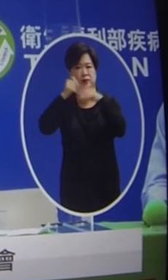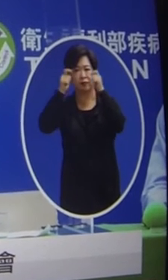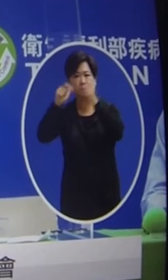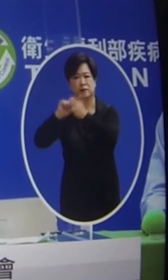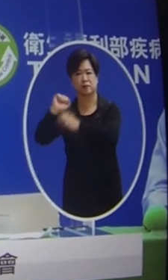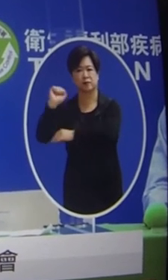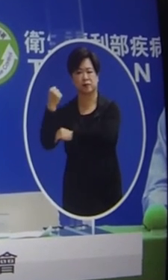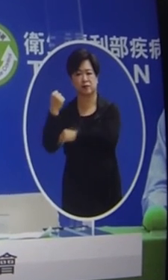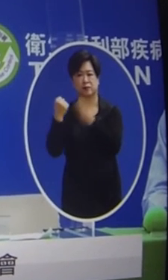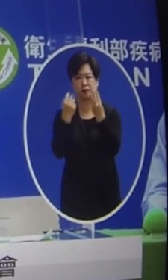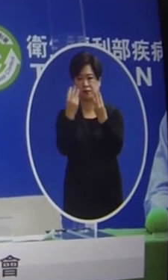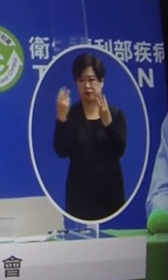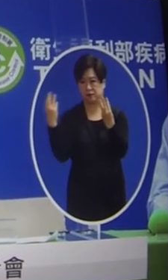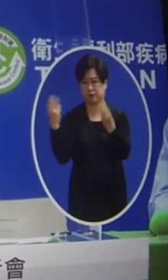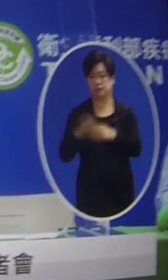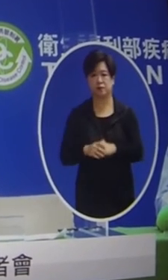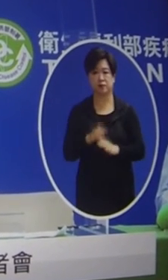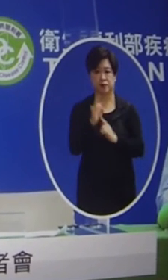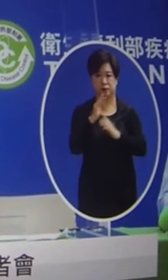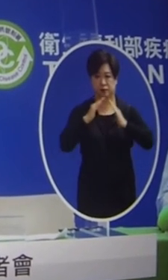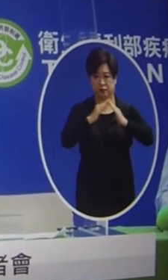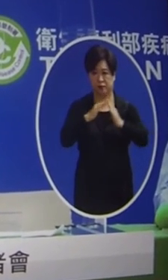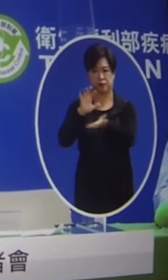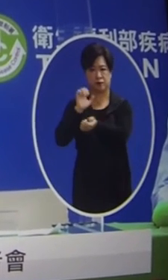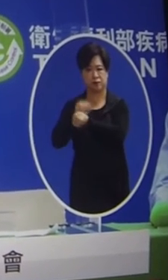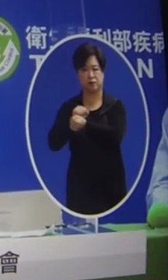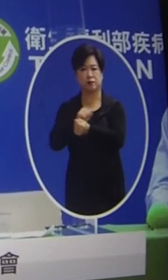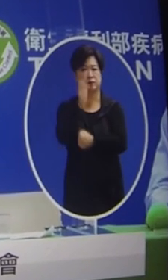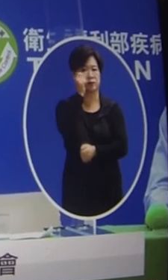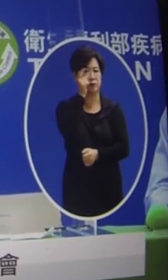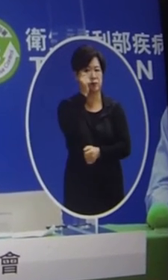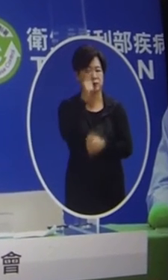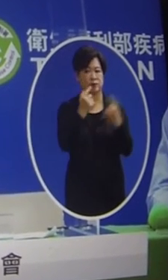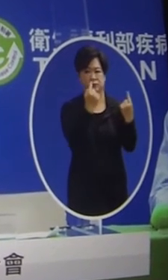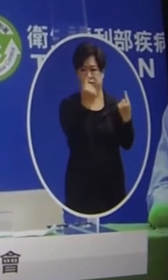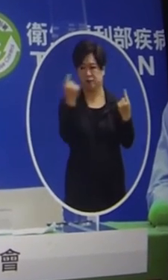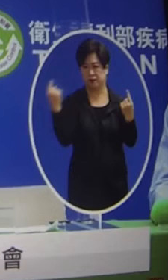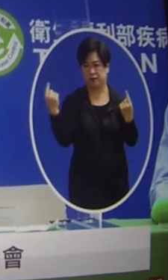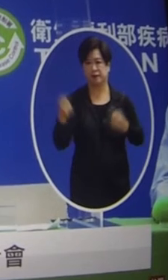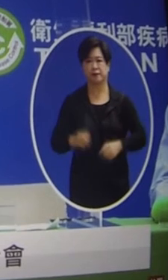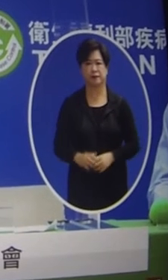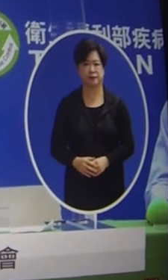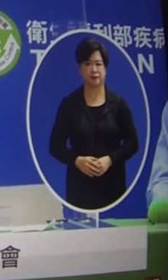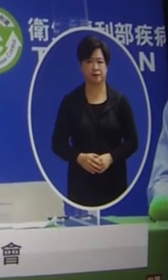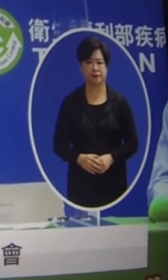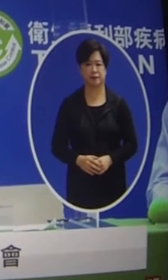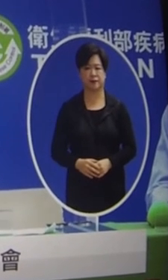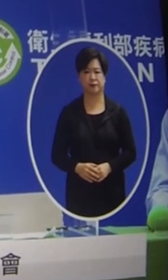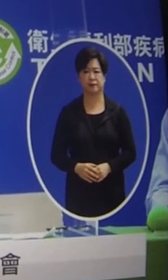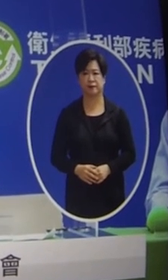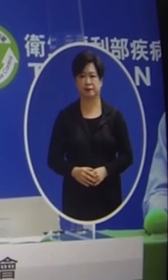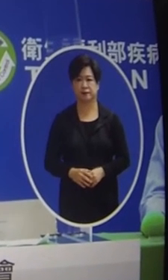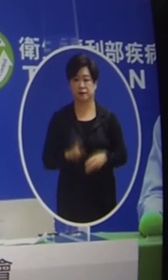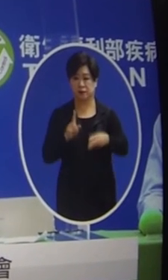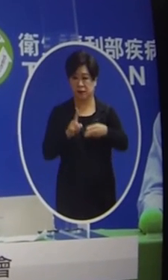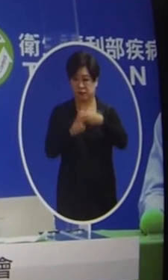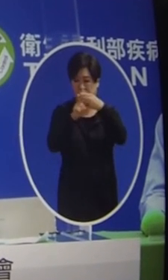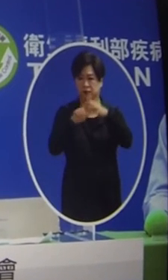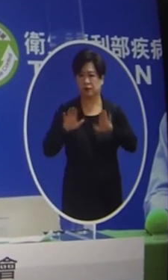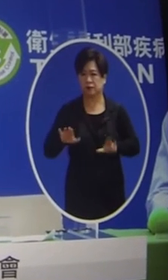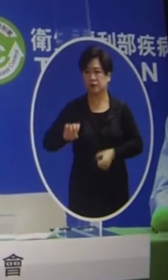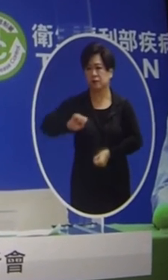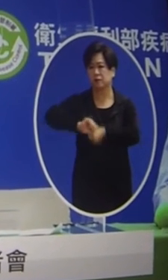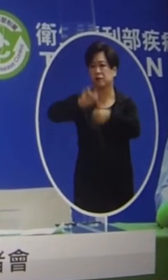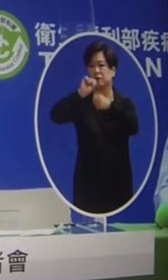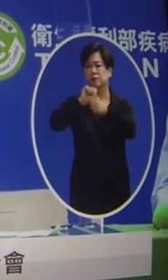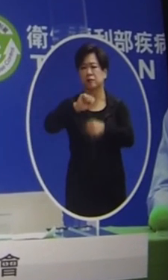义各3例，新竹市、云林县、台南市各1例。好，那主要的今天增加的案